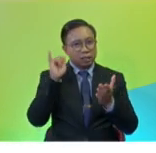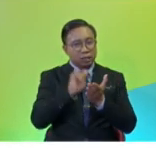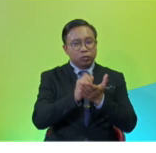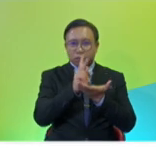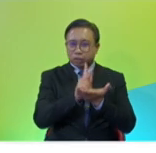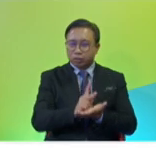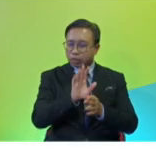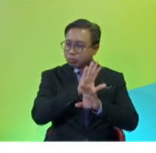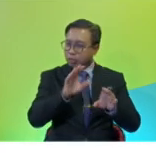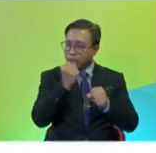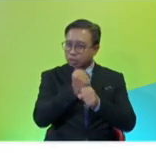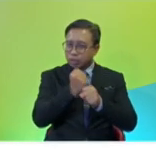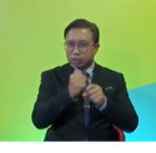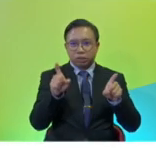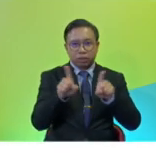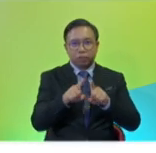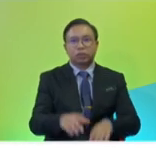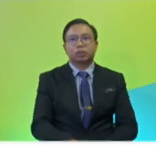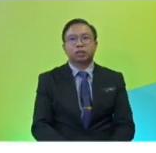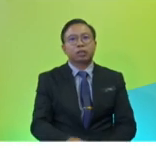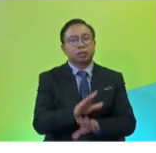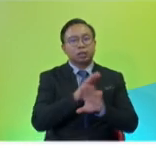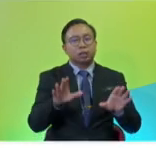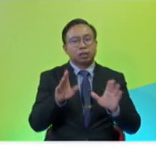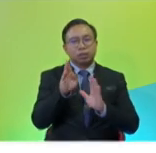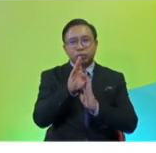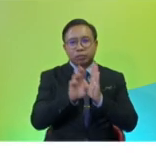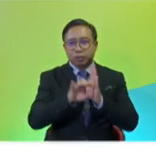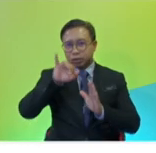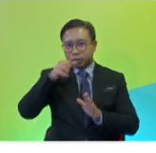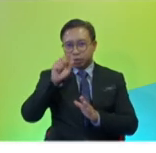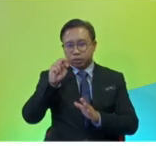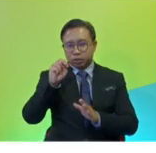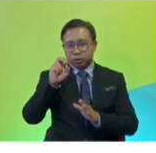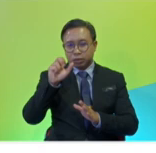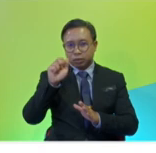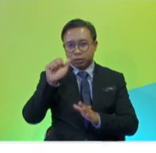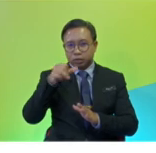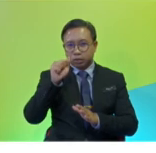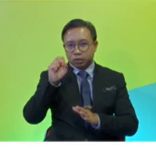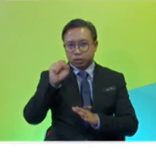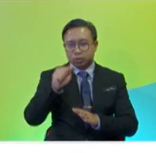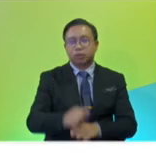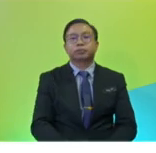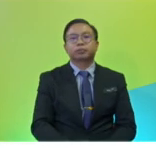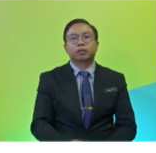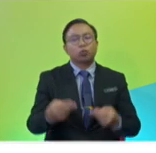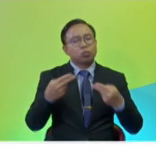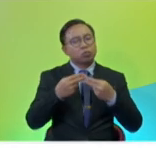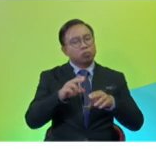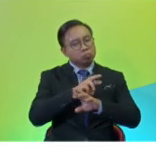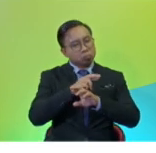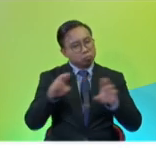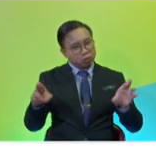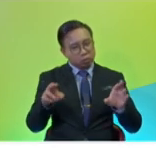tidak bekerjasama, iaitu kita tidak dapat berjasa menyumbangkan tenaga kepada keluarga, hubungan menjadi renggang,